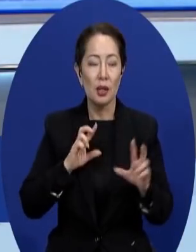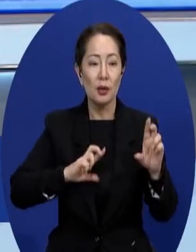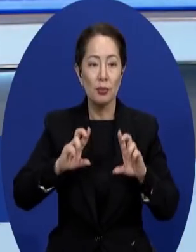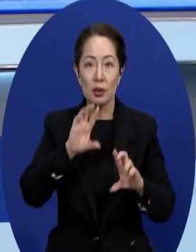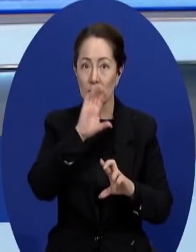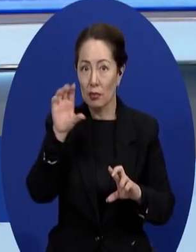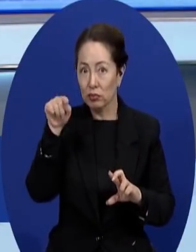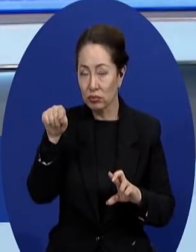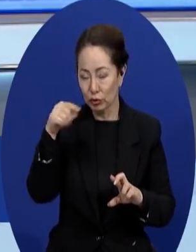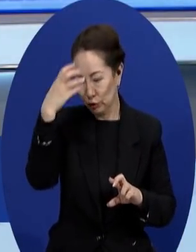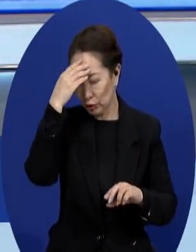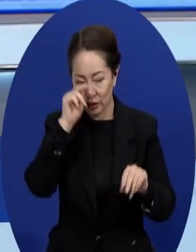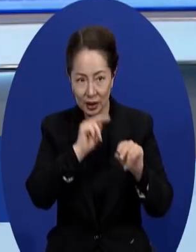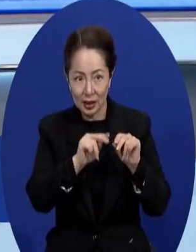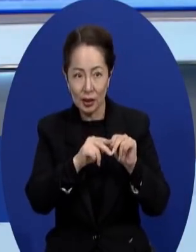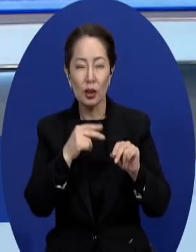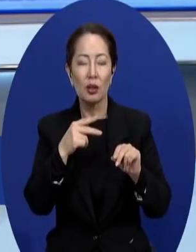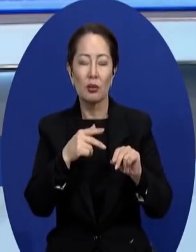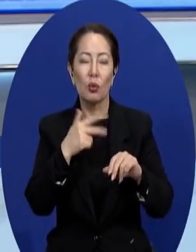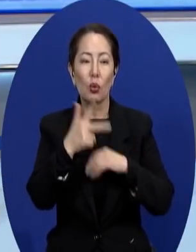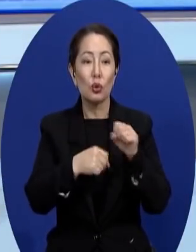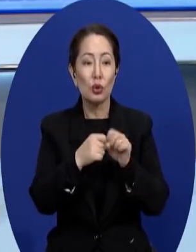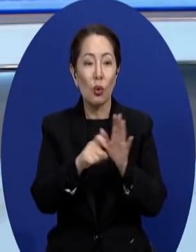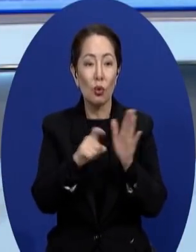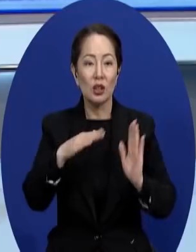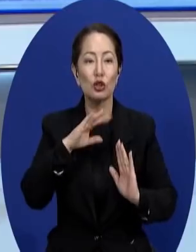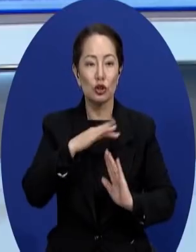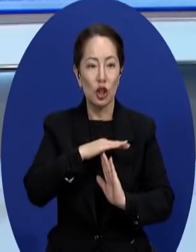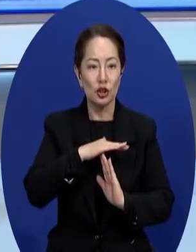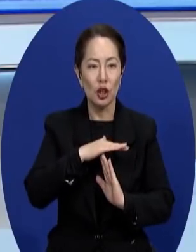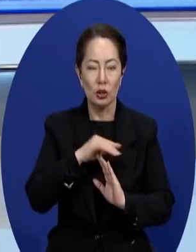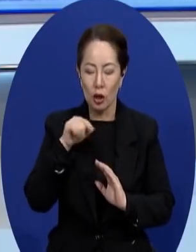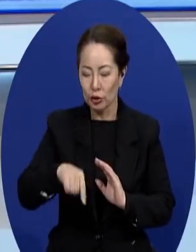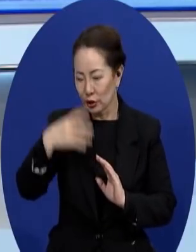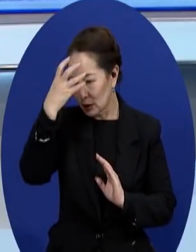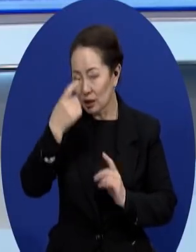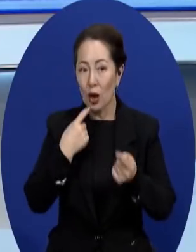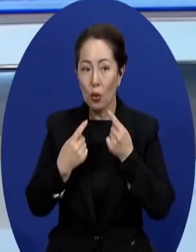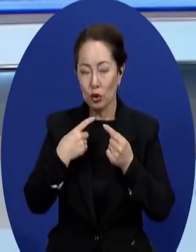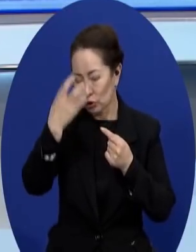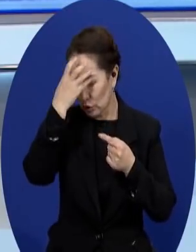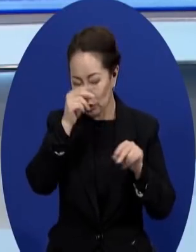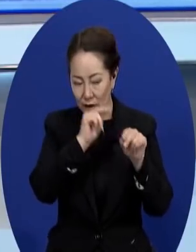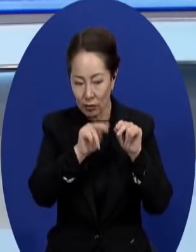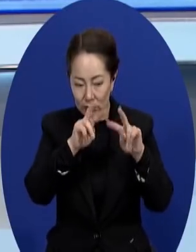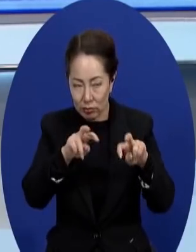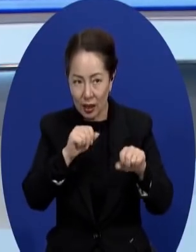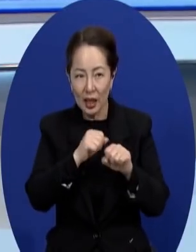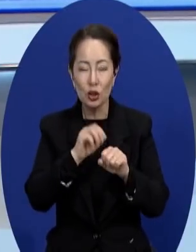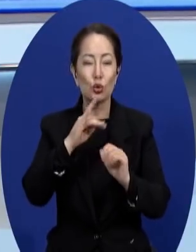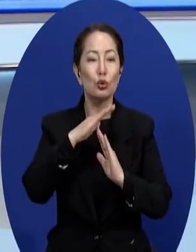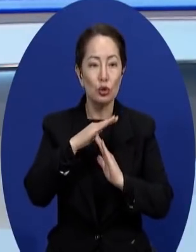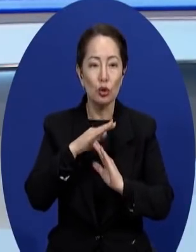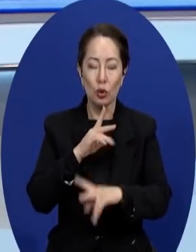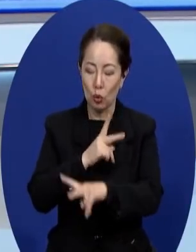байгууллага аж ахуйн нэгжүүдэд төрийн хяналт шалгалтыг 3 жилийн хугацаанд зогсоох орууллоо. Өнөөдрийн засгийн газрын хуралдаанаар төрийн хяналт шалгалтын үйл ажиллагааг төр зогсоох тухай хуулийн